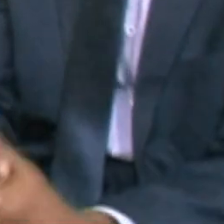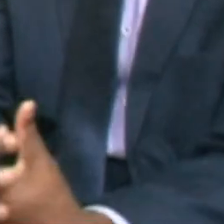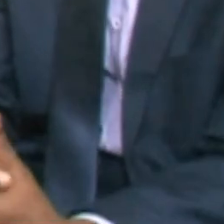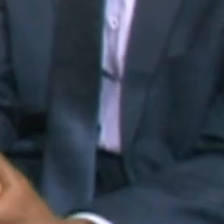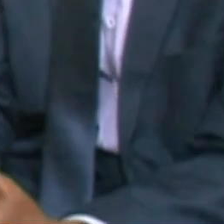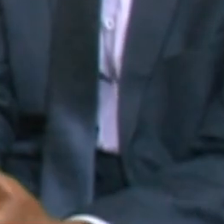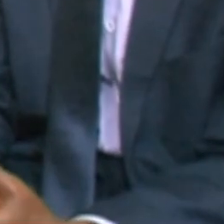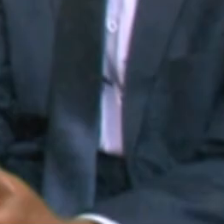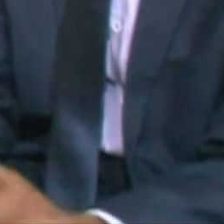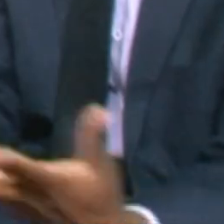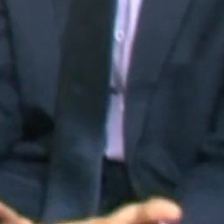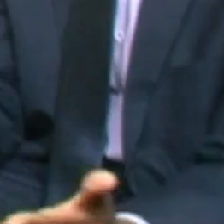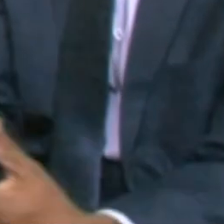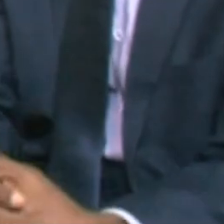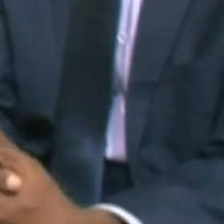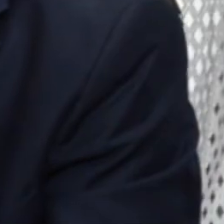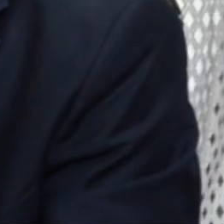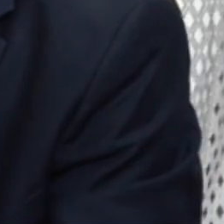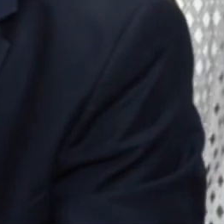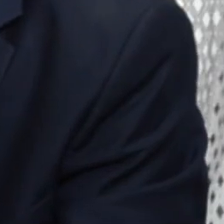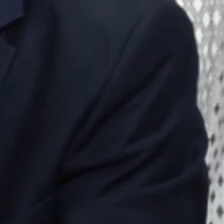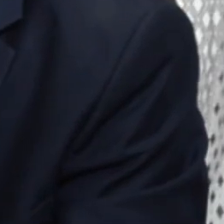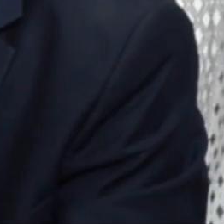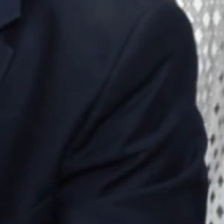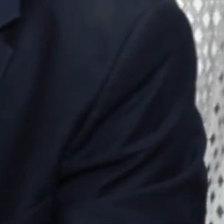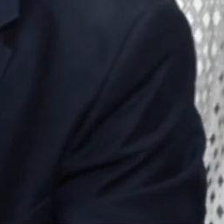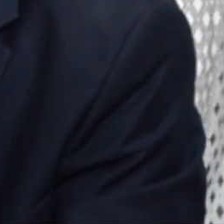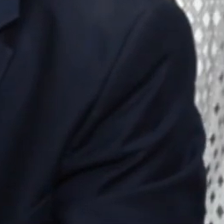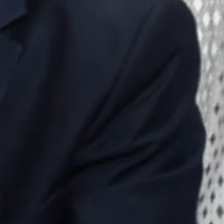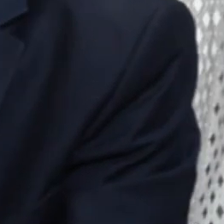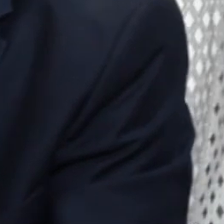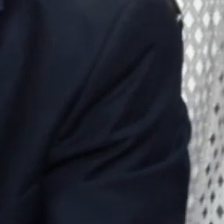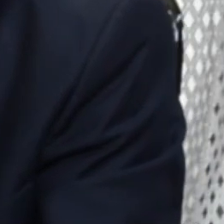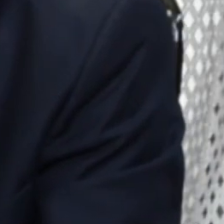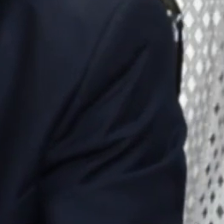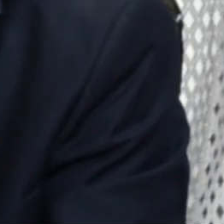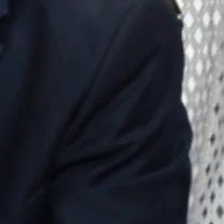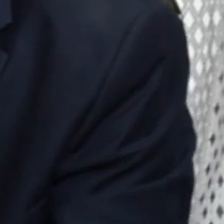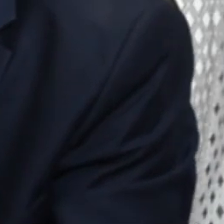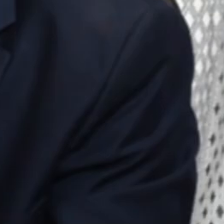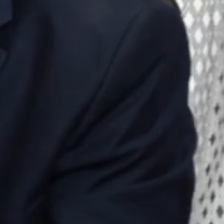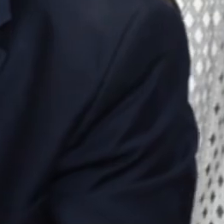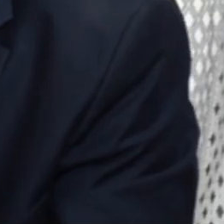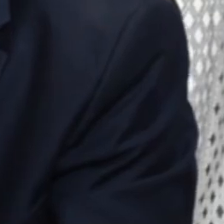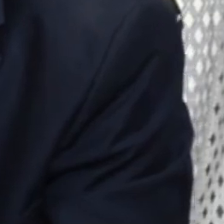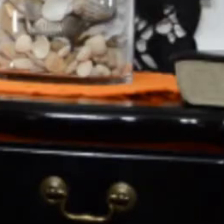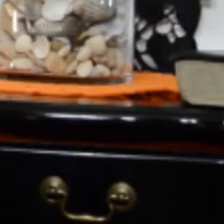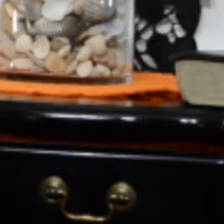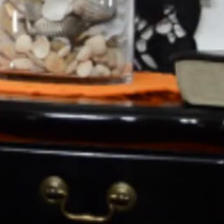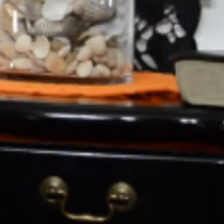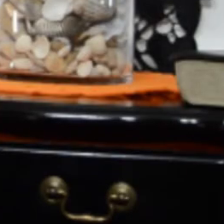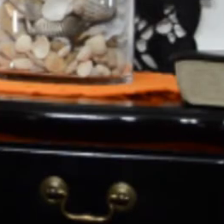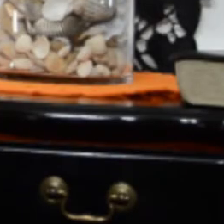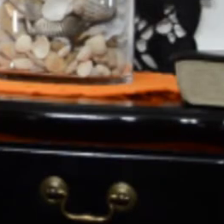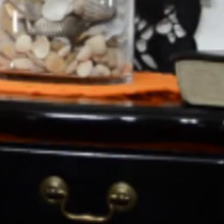kune vanhu vatori ready. Vanoda kubhabhatidzwa kutanga patsva. Vapiwe simba nekodzero yekuti vanzi vana